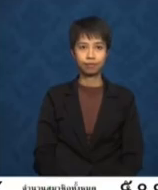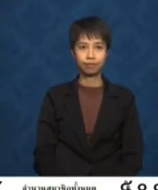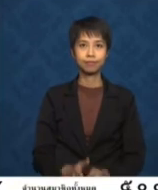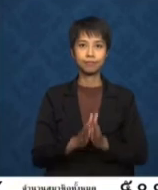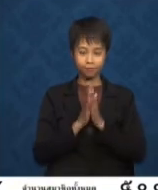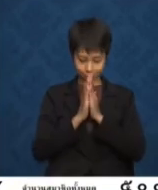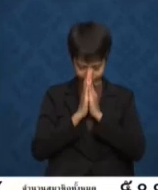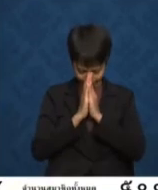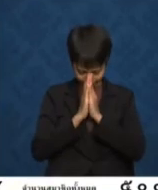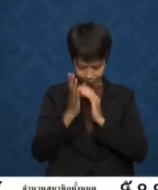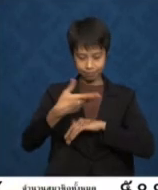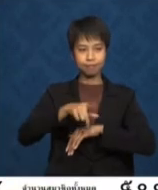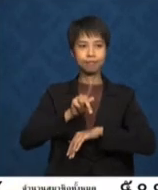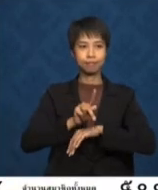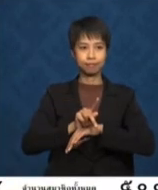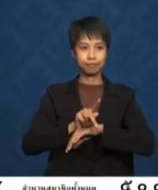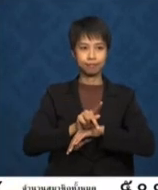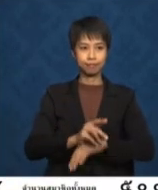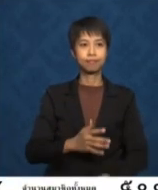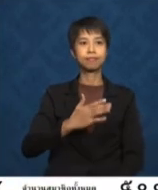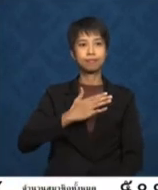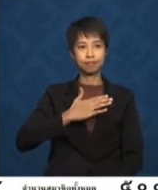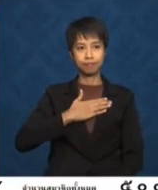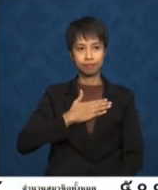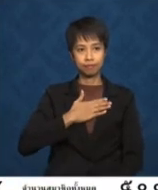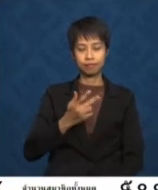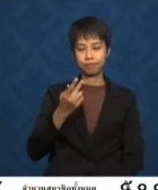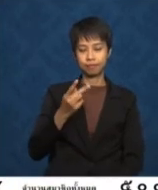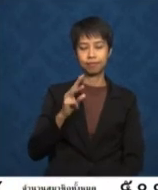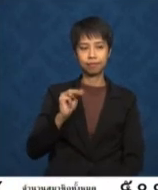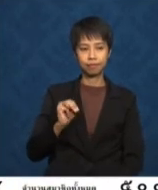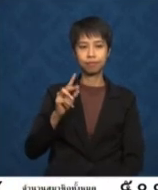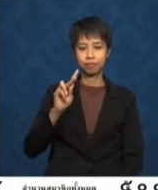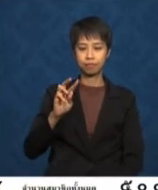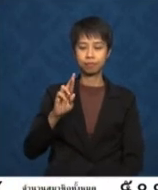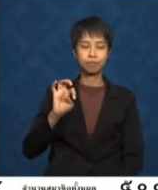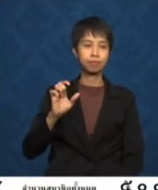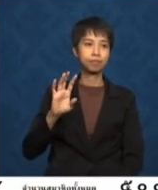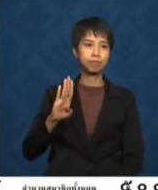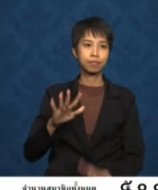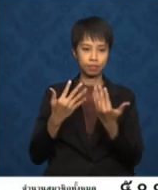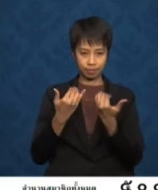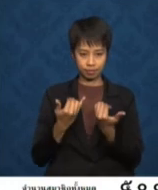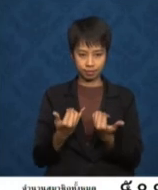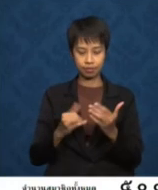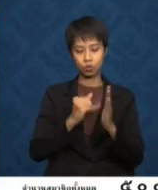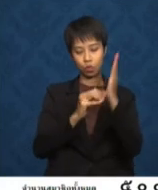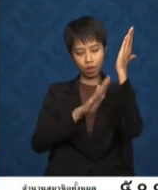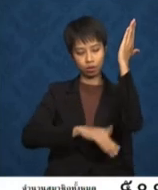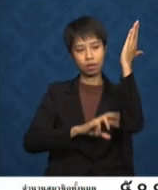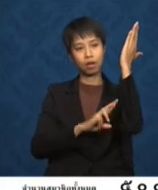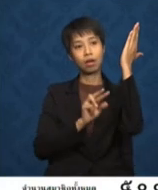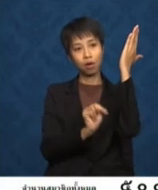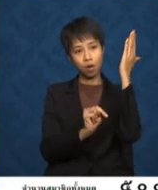กับเรีนท่านประทันสภาศทขอรบครัผมคงกจ‌ัด มริรฐ สมาชิศภาผู้แนาศดร์ จังวนนอง ภัภูมิ จัยไทยวันน